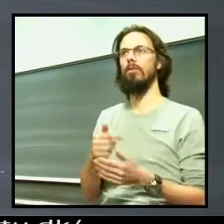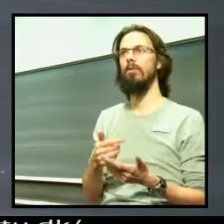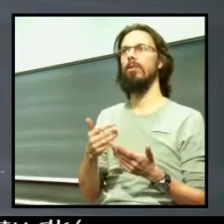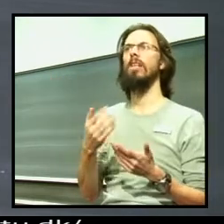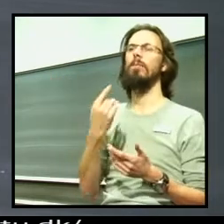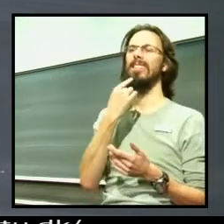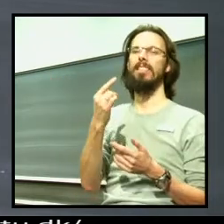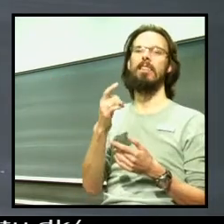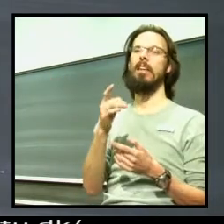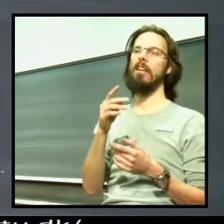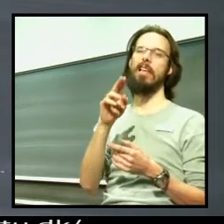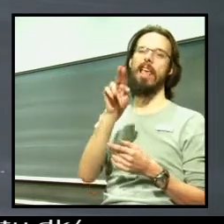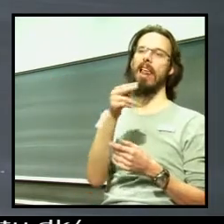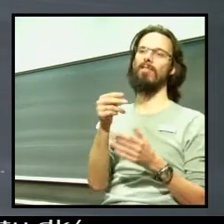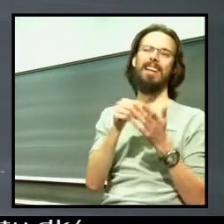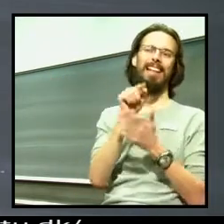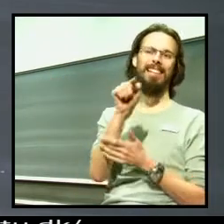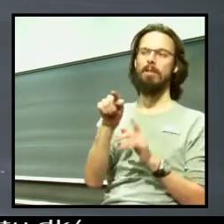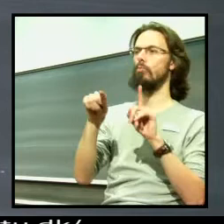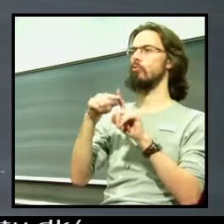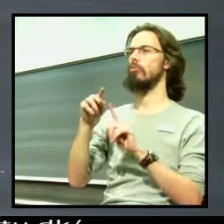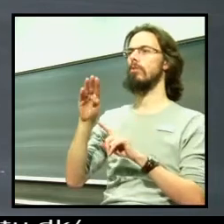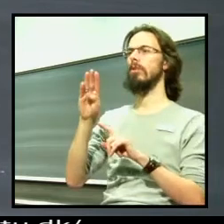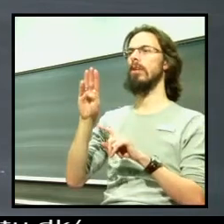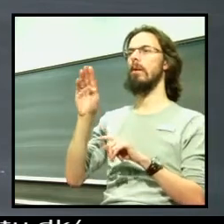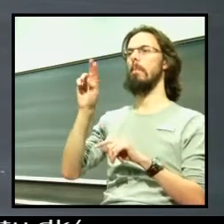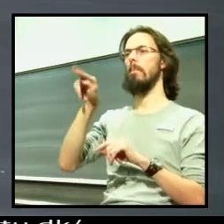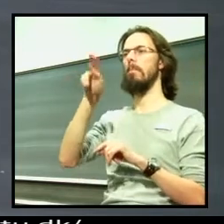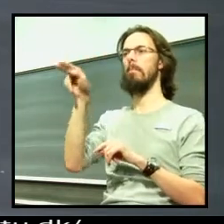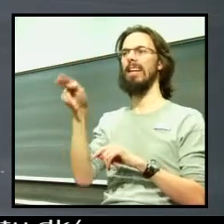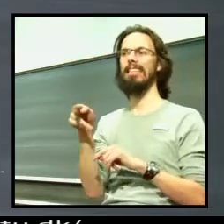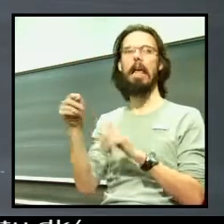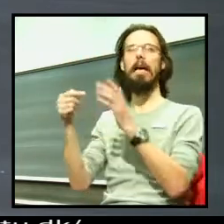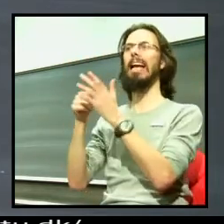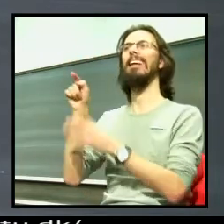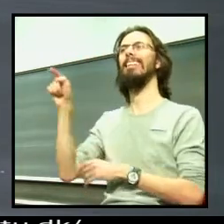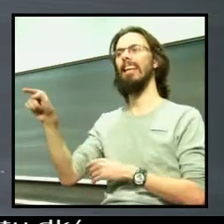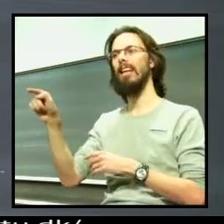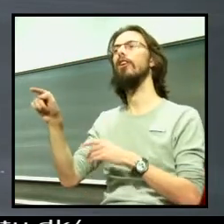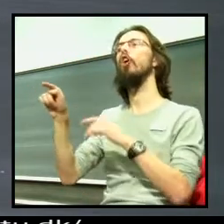den plus beta gange den. Og så skal jeg tage f af den.